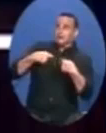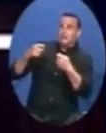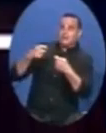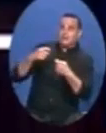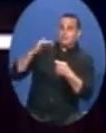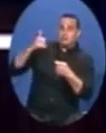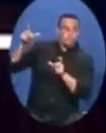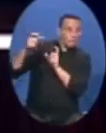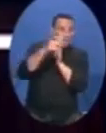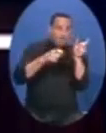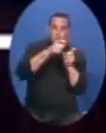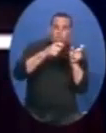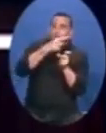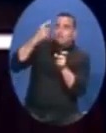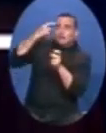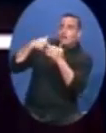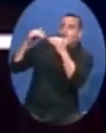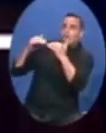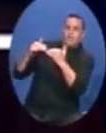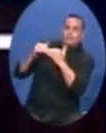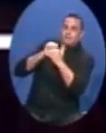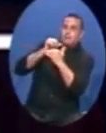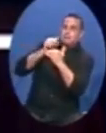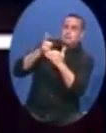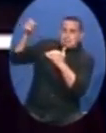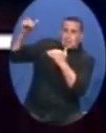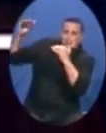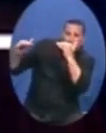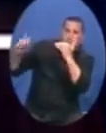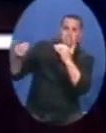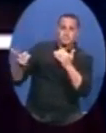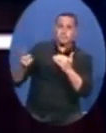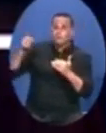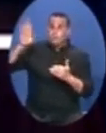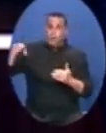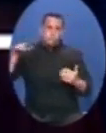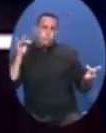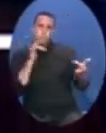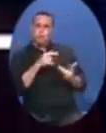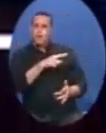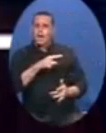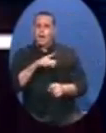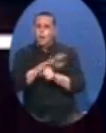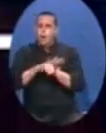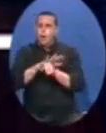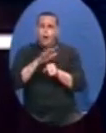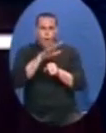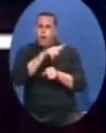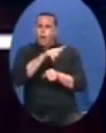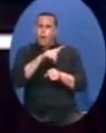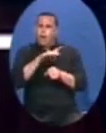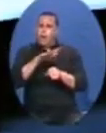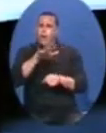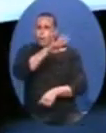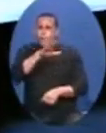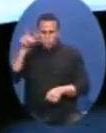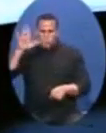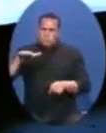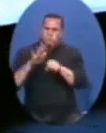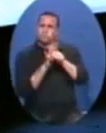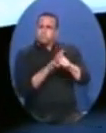צריכים את השוק האמריקאי. אגב, הוא עושה את זה גם מול האירופאים, כלומר, הוא מפעיל עליהם את אותו לחץ. יש שיגידו